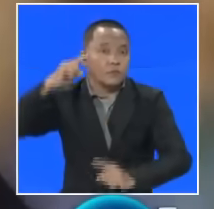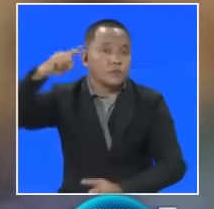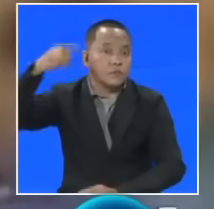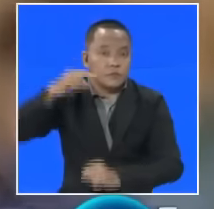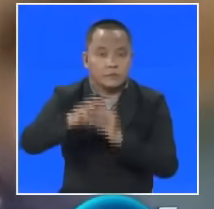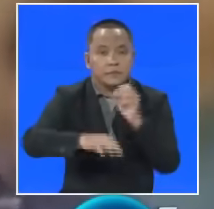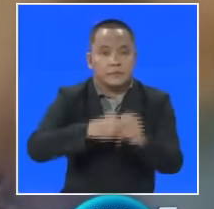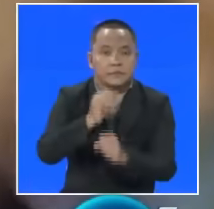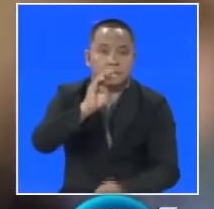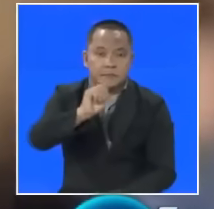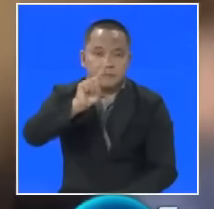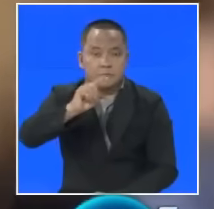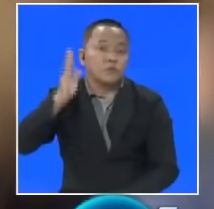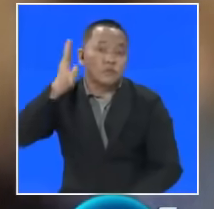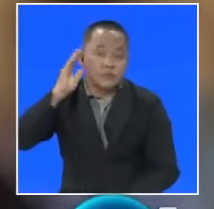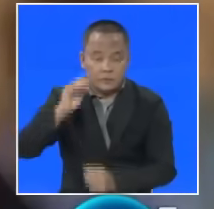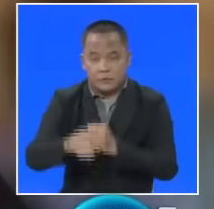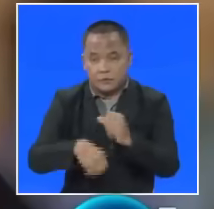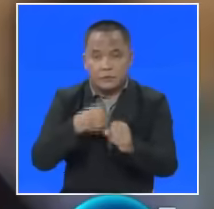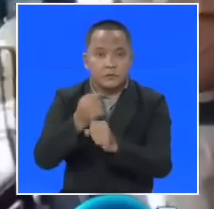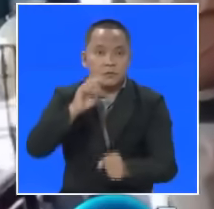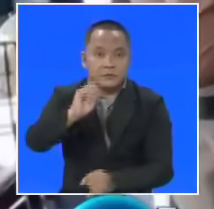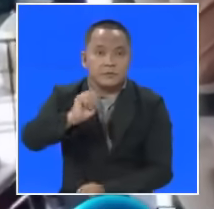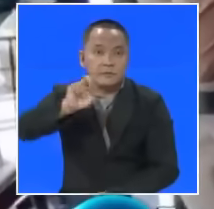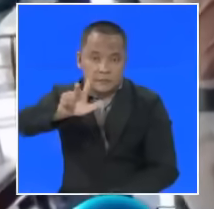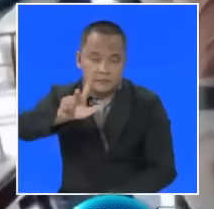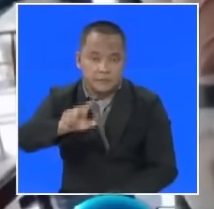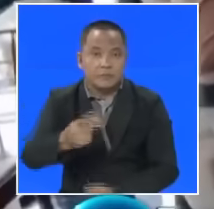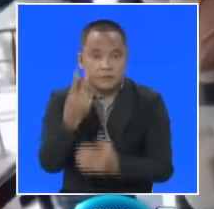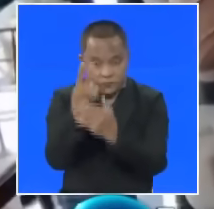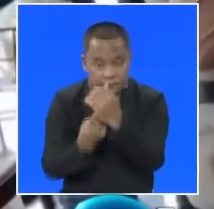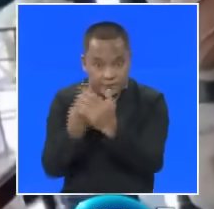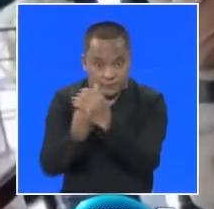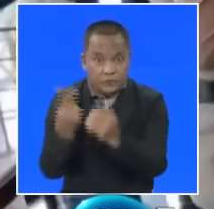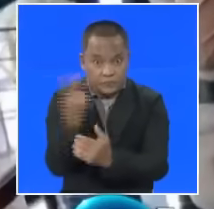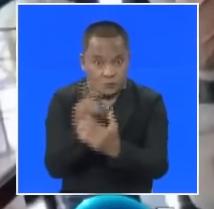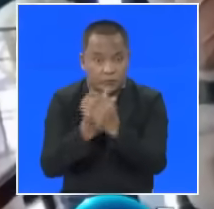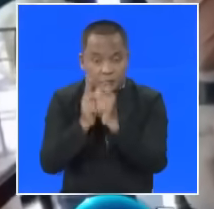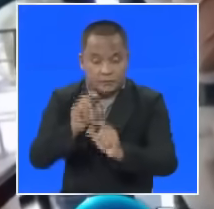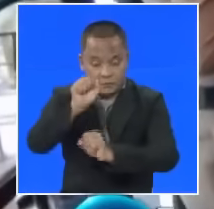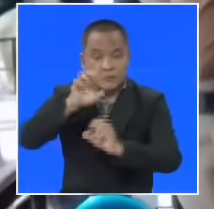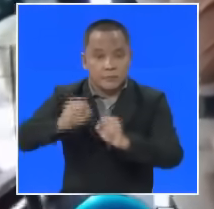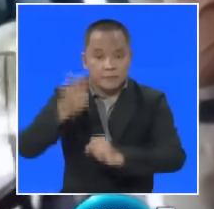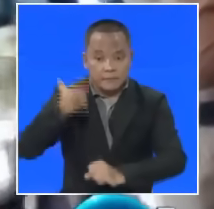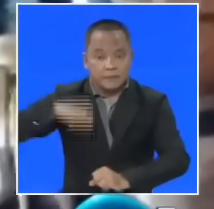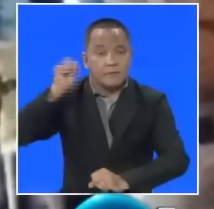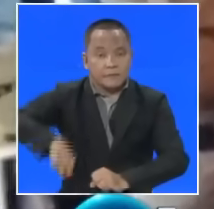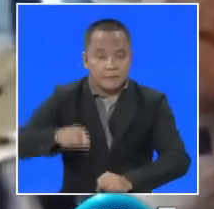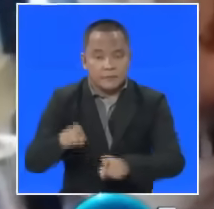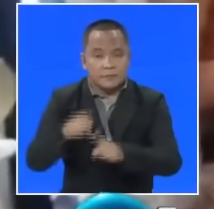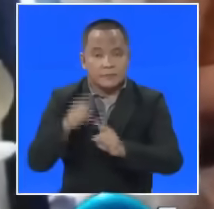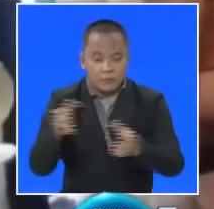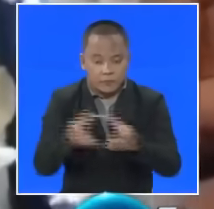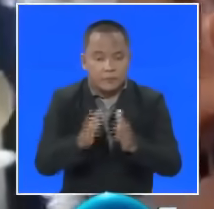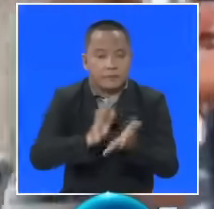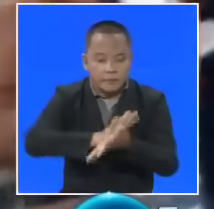วันอายุ41ปีและนายภูชิติกรอายุ43ปีสองสามีภรรยาตามหมายจับศาลอาญาในข้อหาร่ว